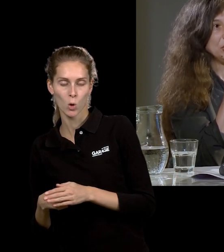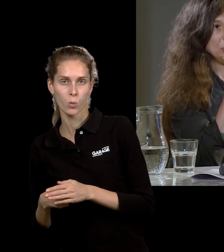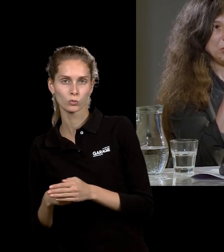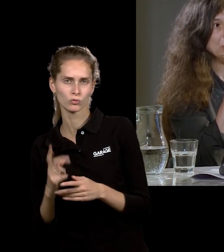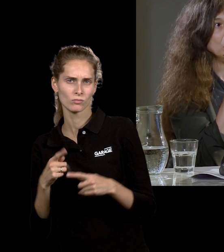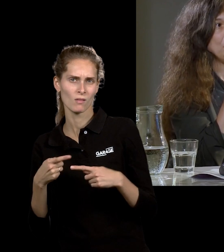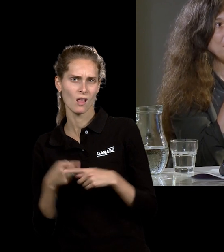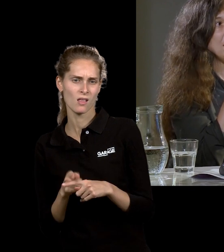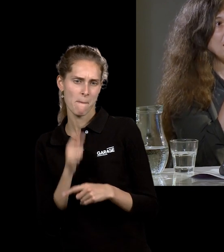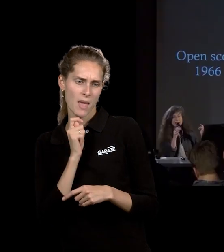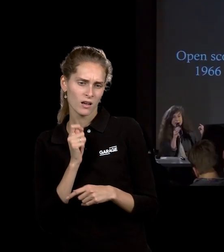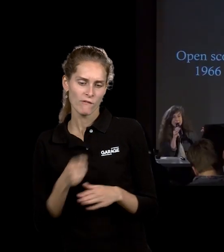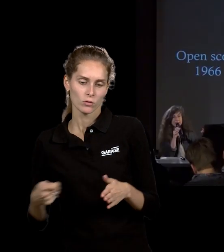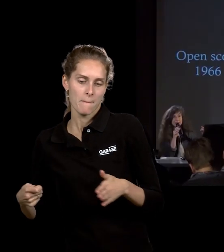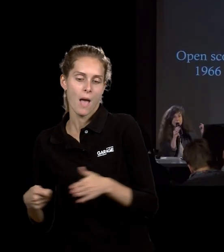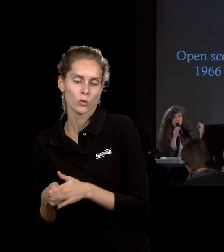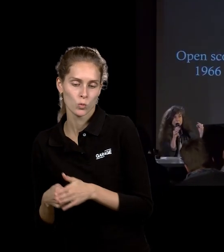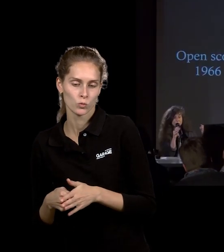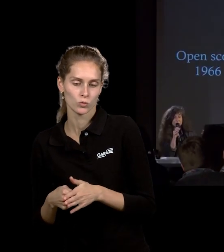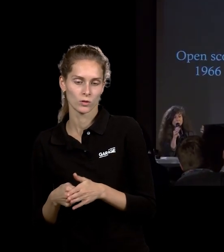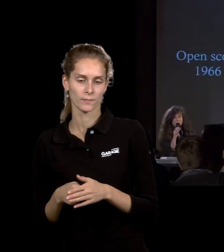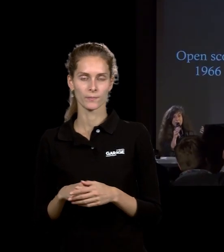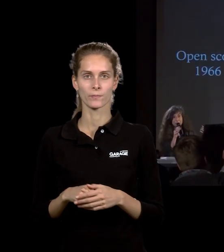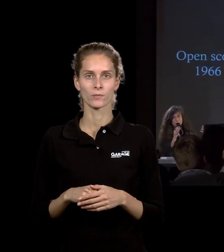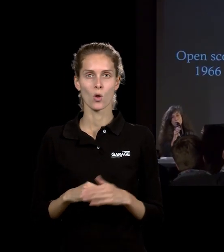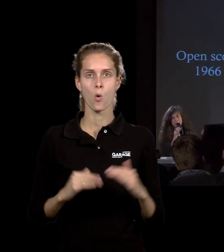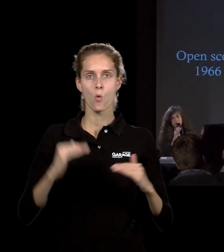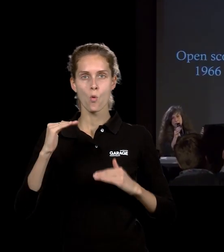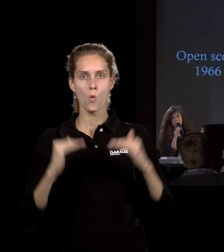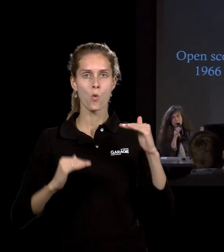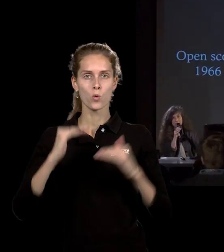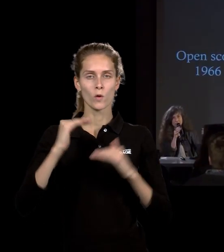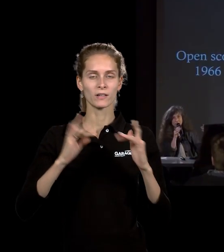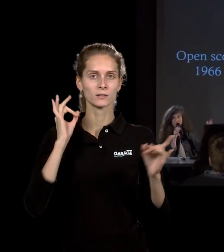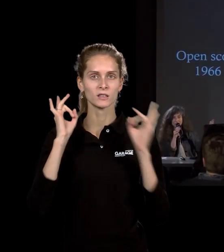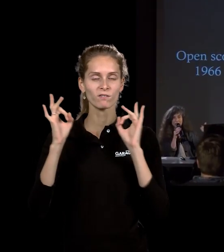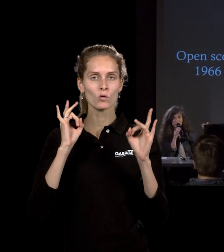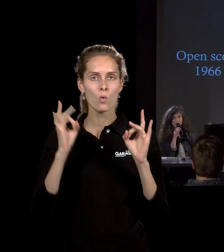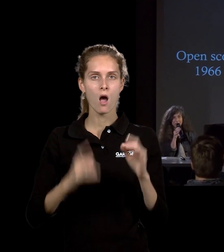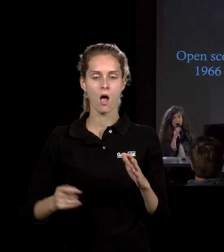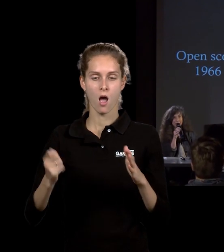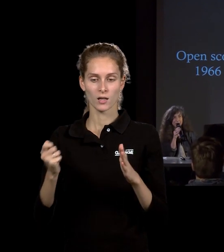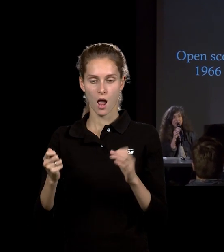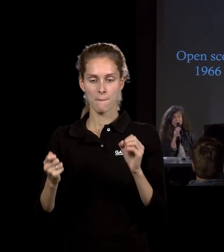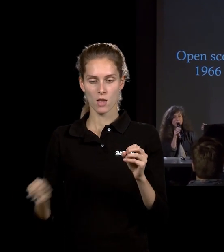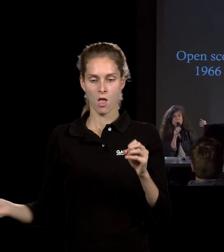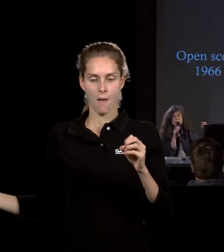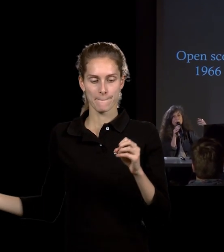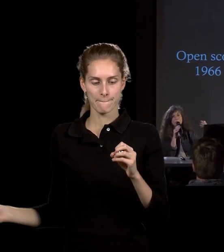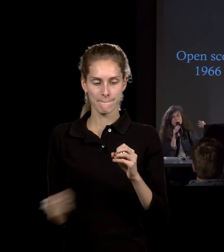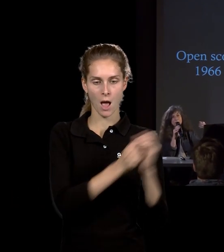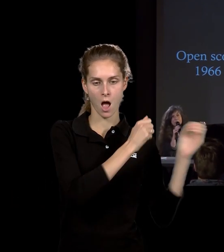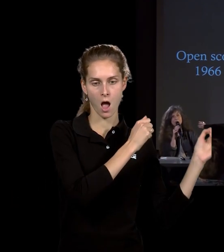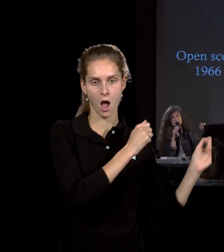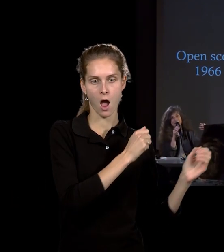как технические микрофоны. И уровень звука от ударов мяча по ракетке